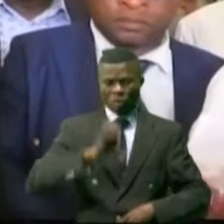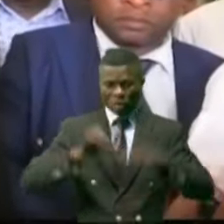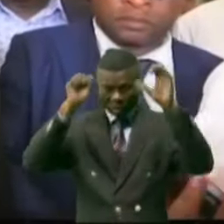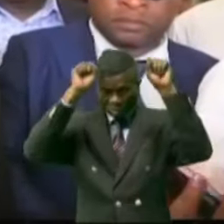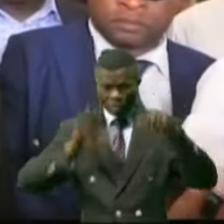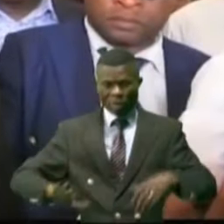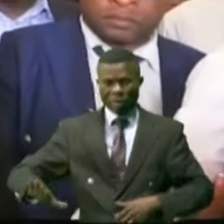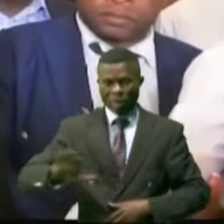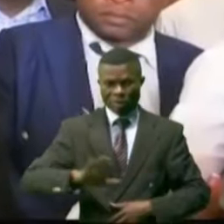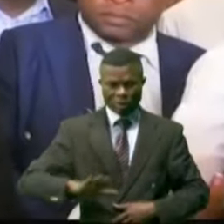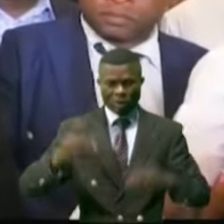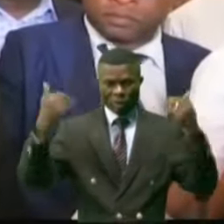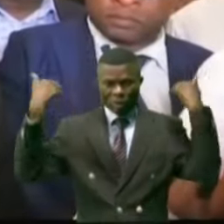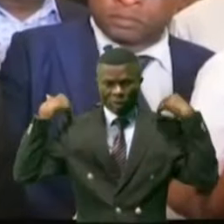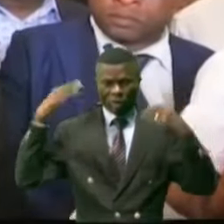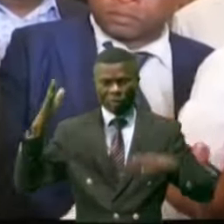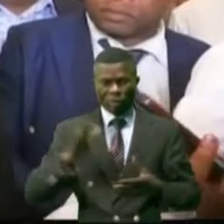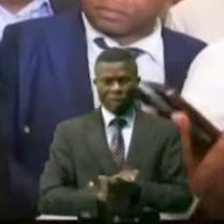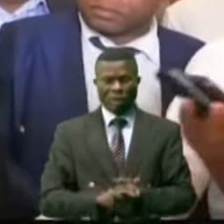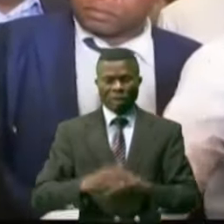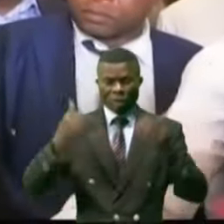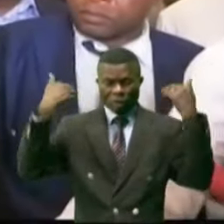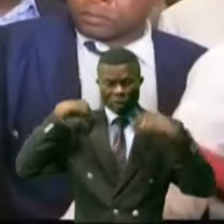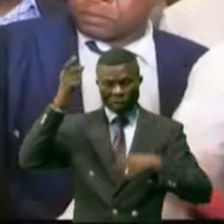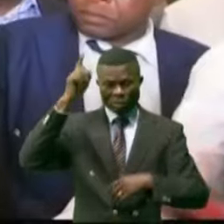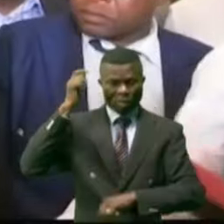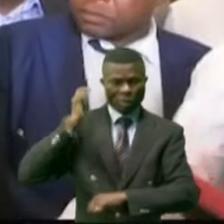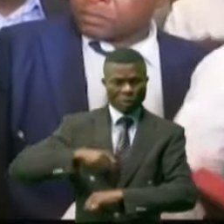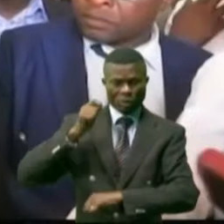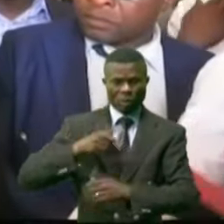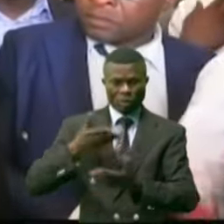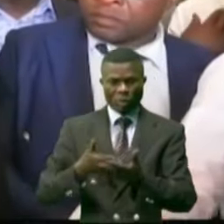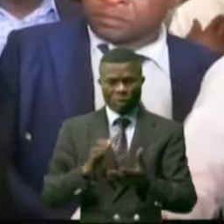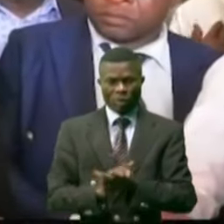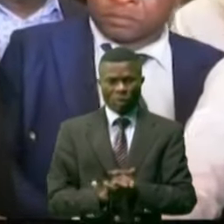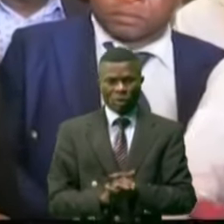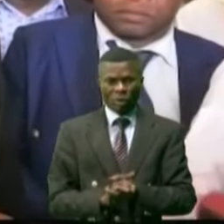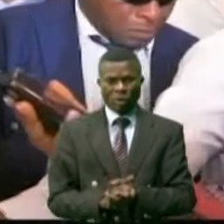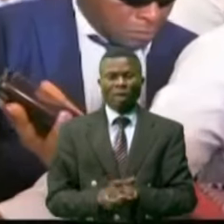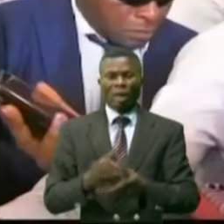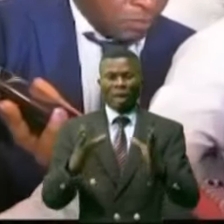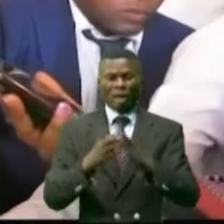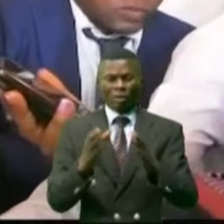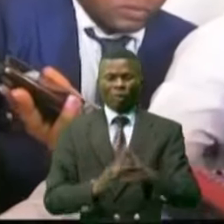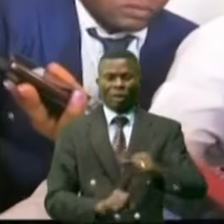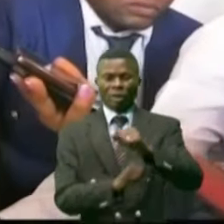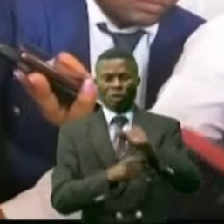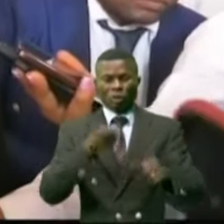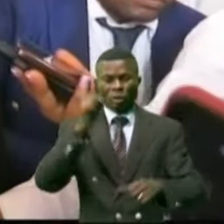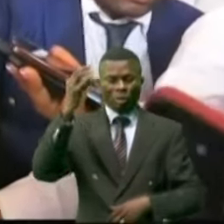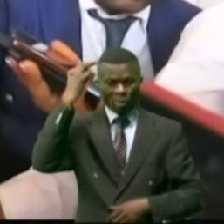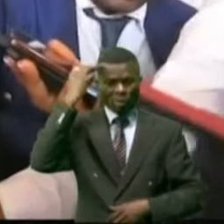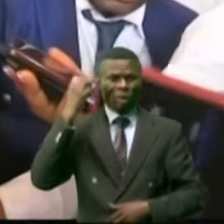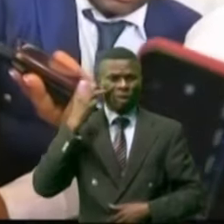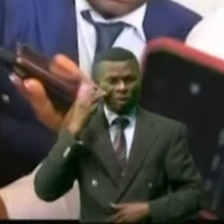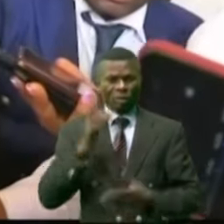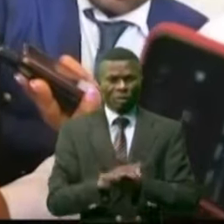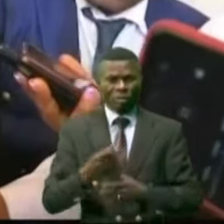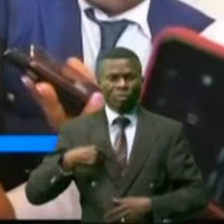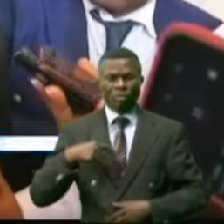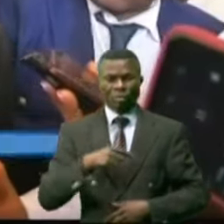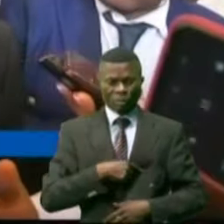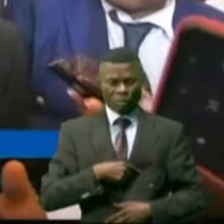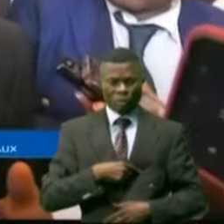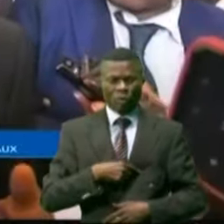la République, chef de l'État et magistrat suprême, et de son excellence Madame la Première Ministre. Et nous allons également